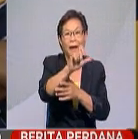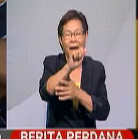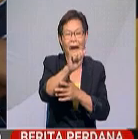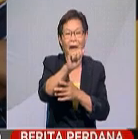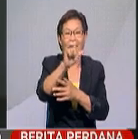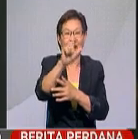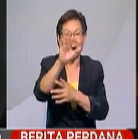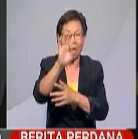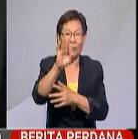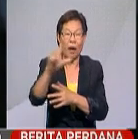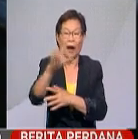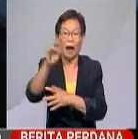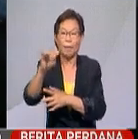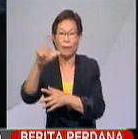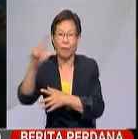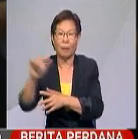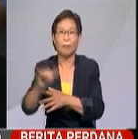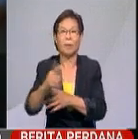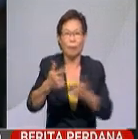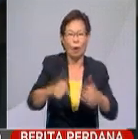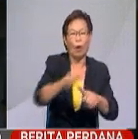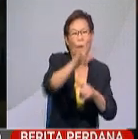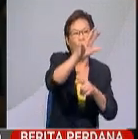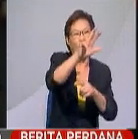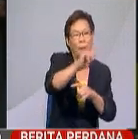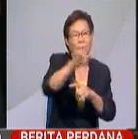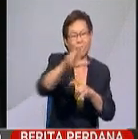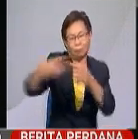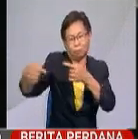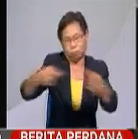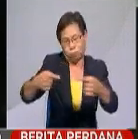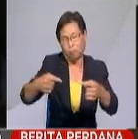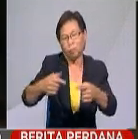membolehkan pasukan Liga M3 bersaing dalam Piala Cabaran.